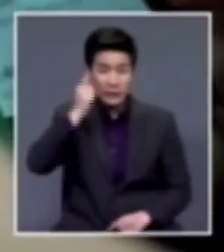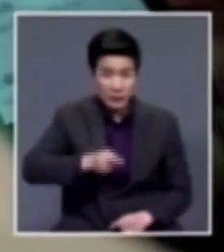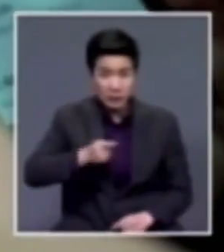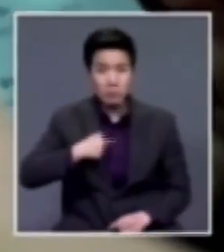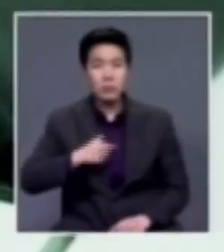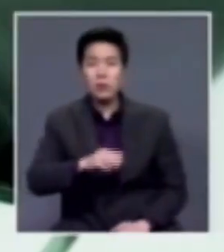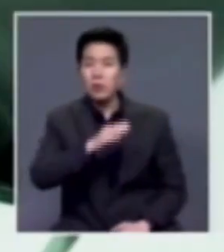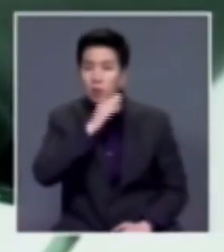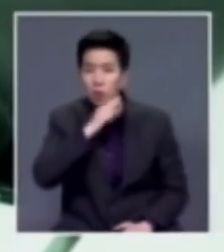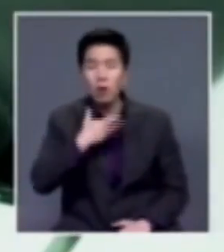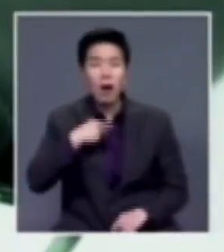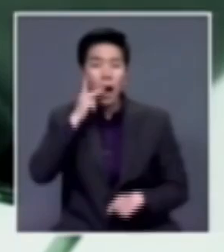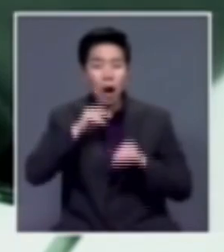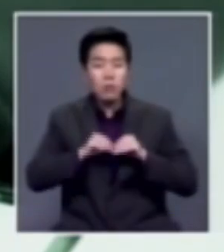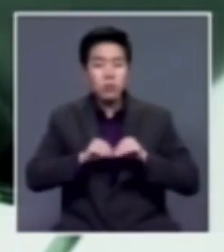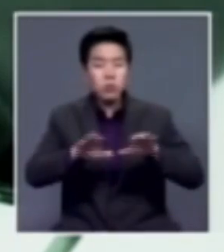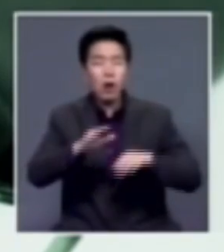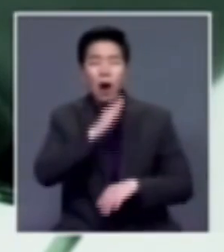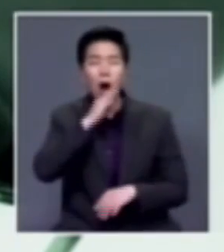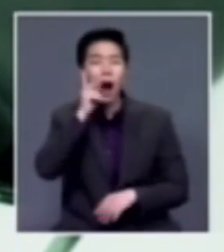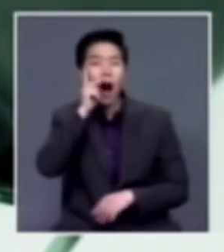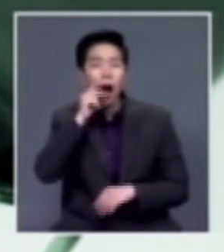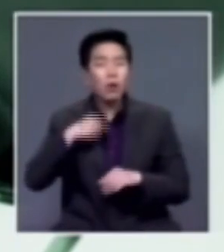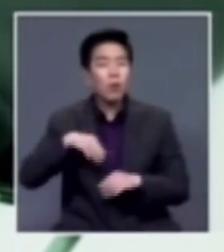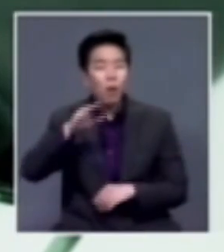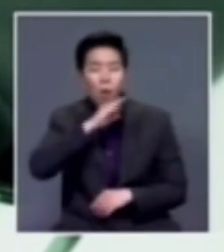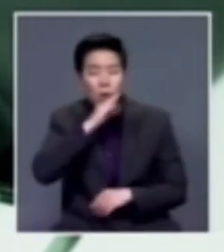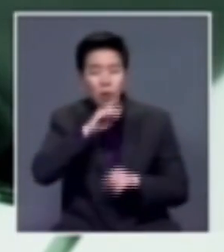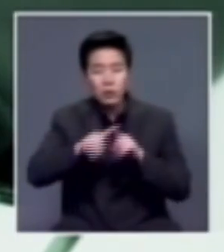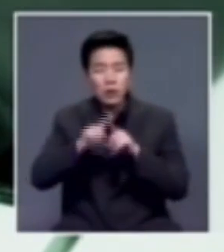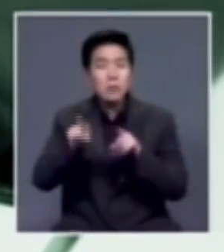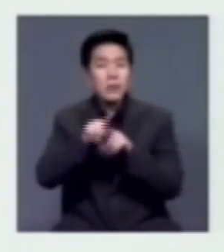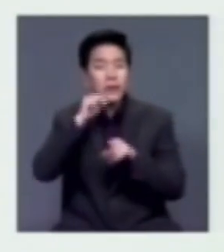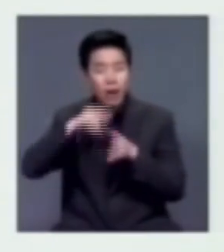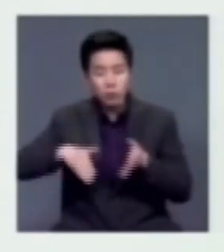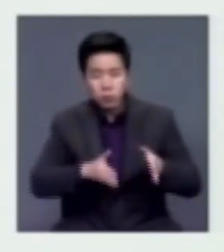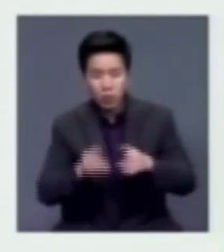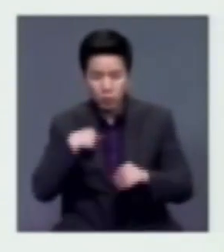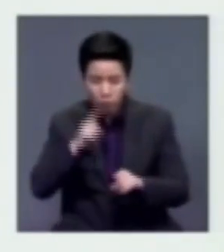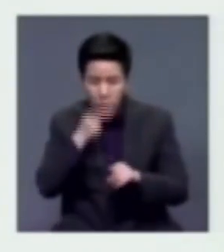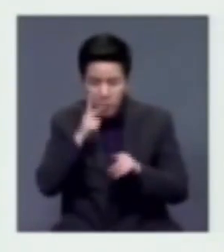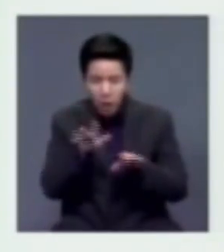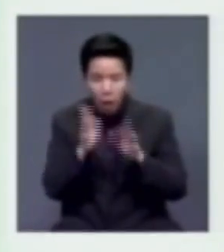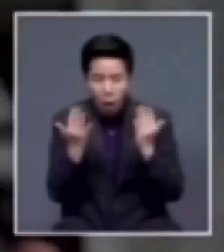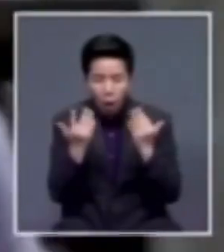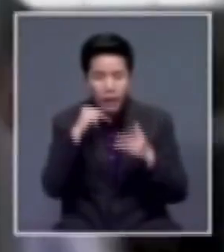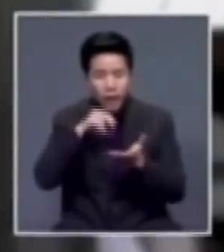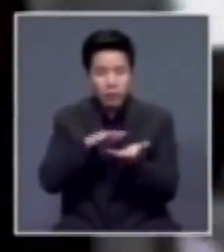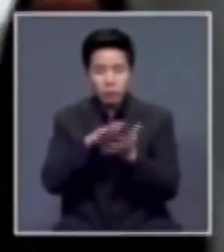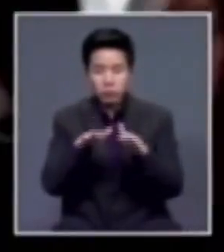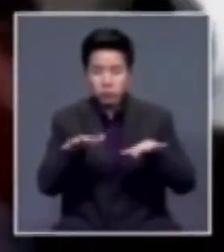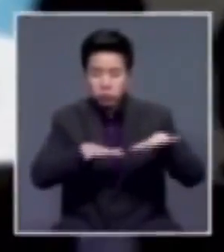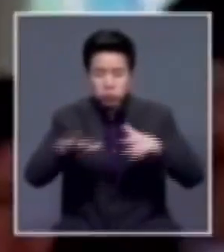ข้อเท็จเป็นข่าวหรือข่าวลวงอยู่บ้างนะครับก็เหมือนน้ำในคลองเราก็ต้องแกว่งสารส้มให้ตกตะกอนนอน